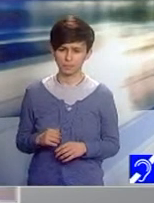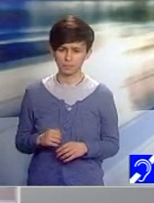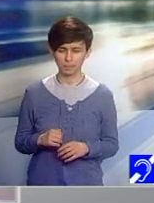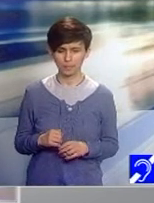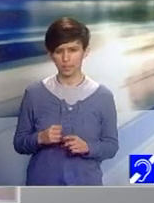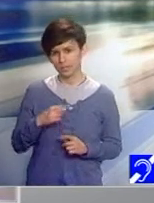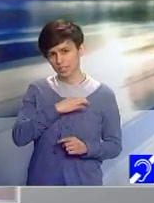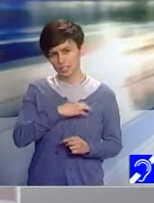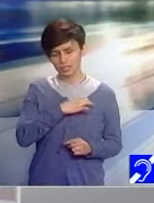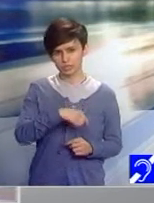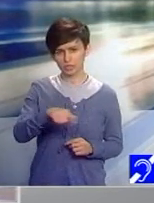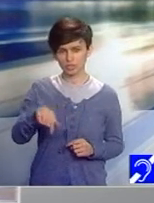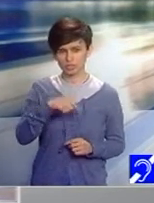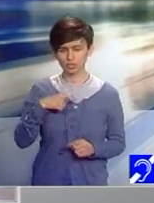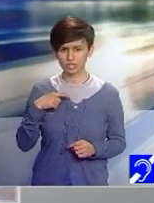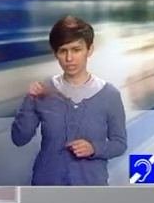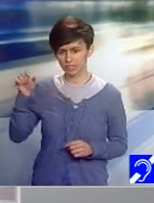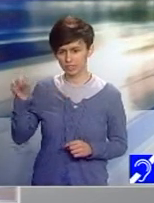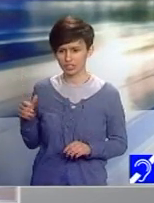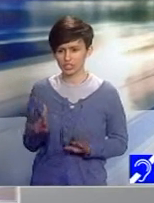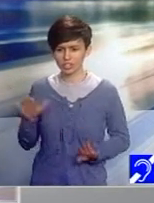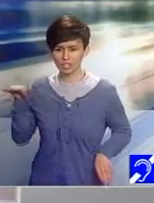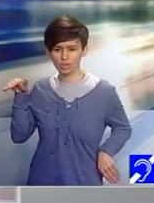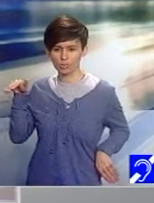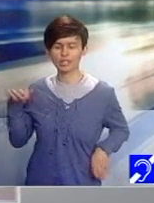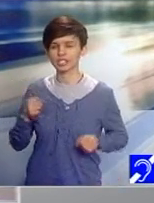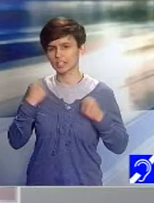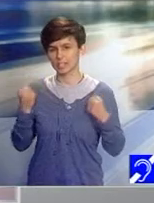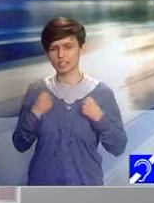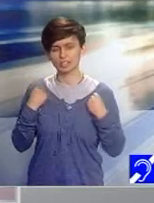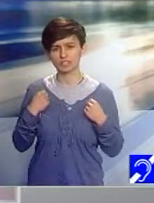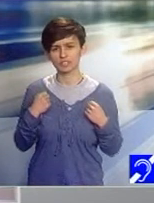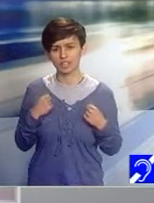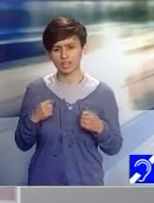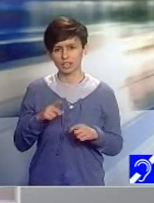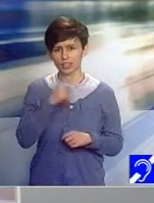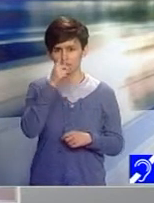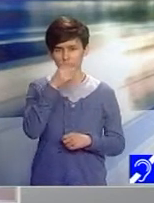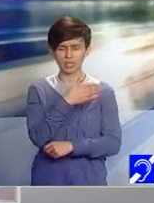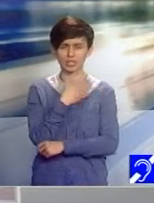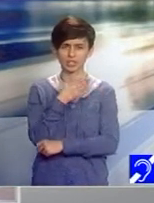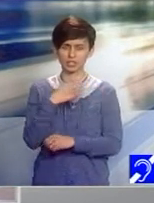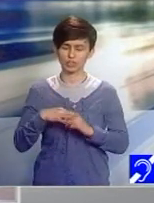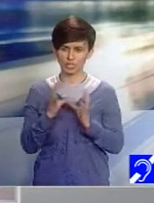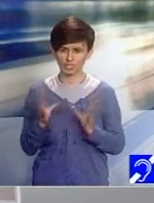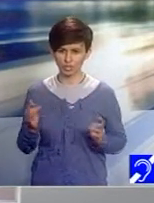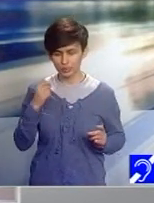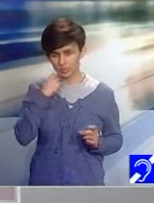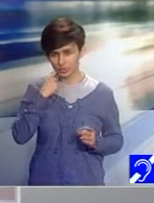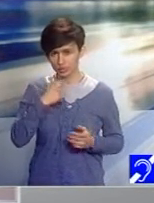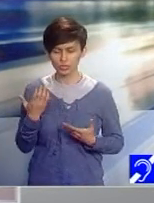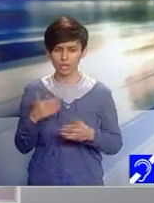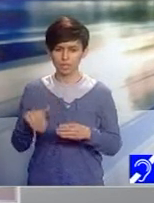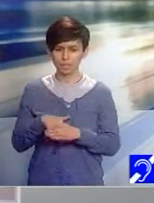printre studenții noștri se află o balerină activă a teatrului, a Operei Naționale Române din Cluj, care s-a angajat